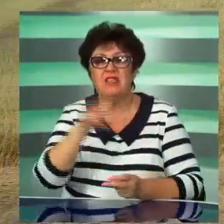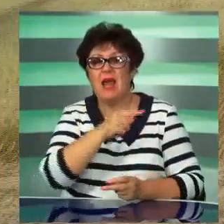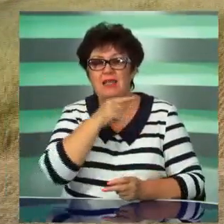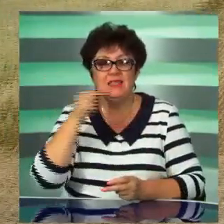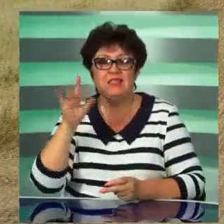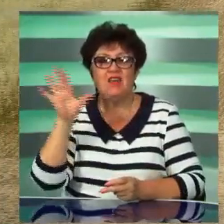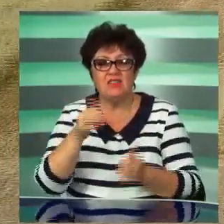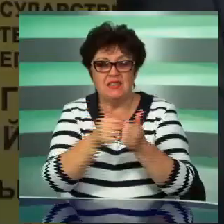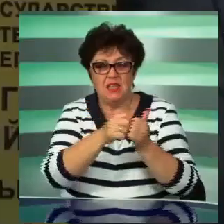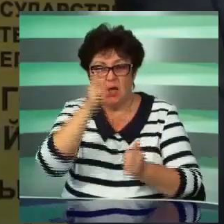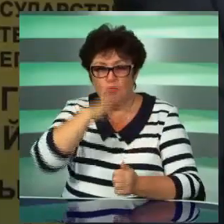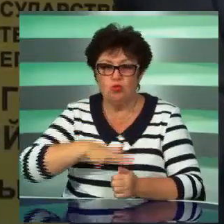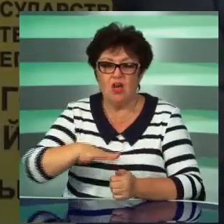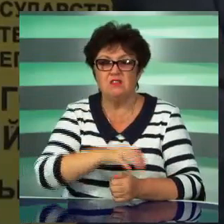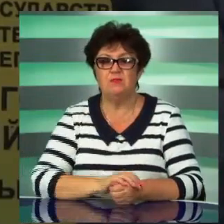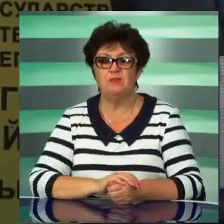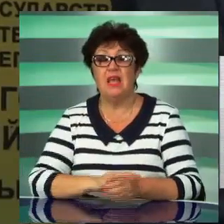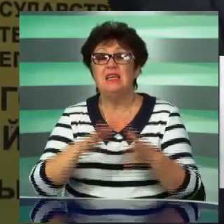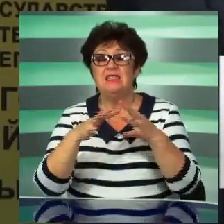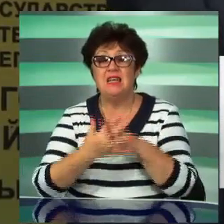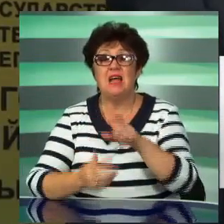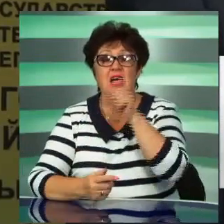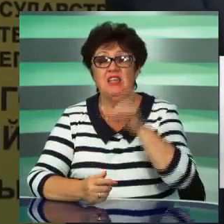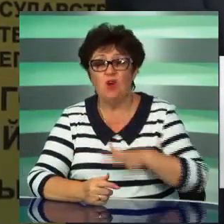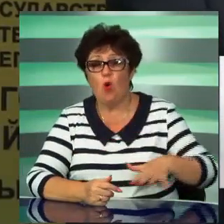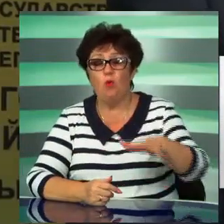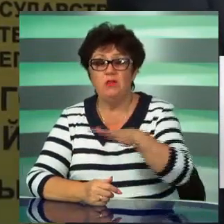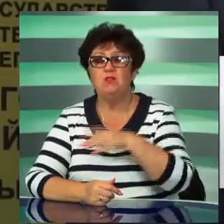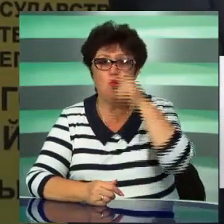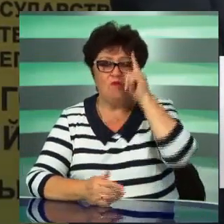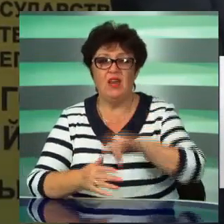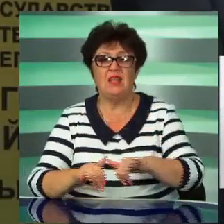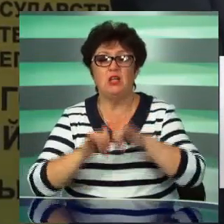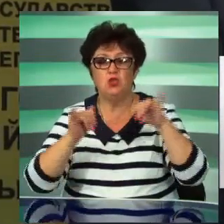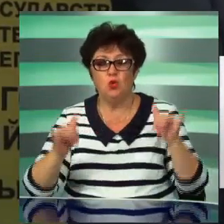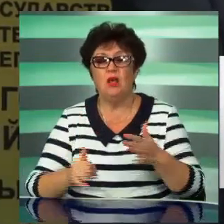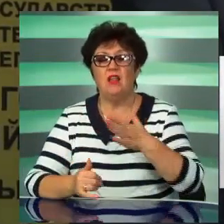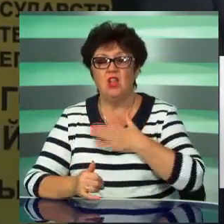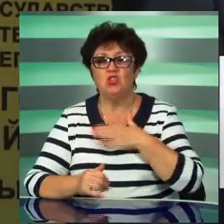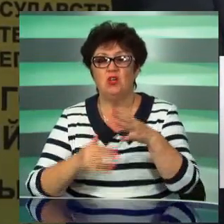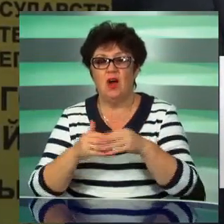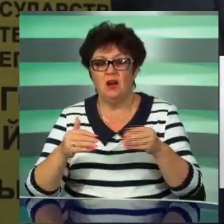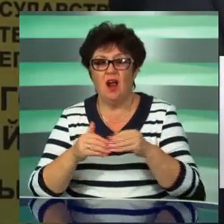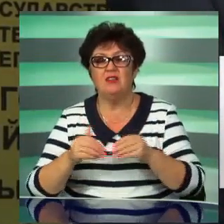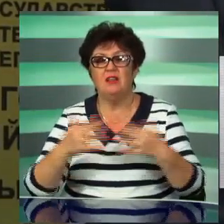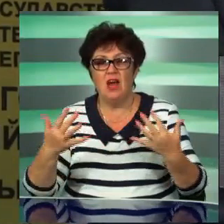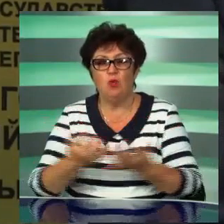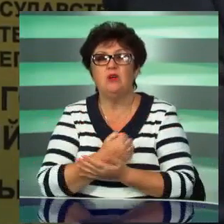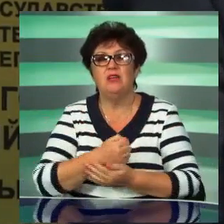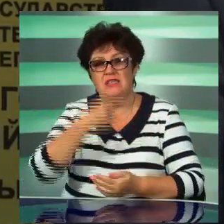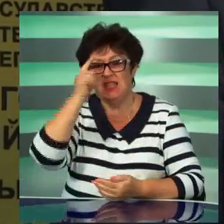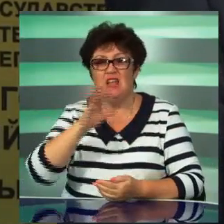России и соседних государств. Сельское хозяйство области уверенно растет. О наших аграрных рекордах знает вся